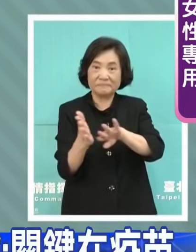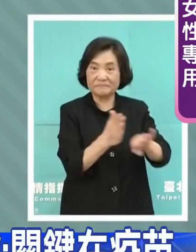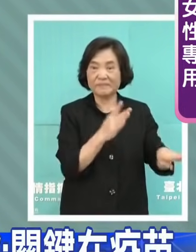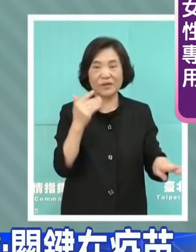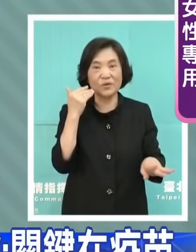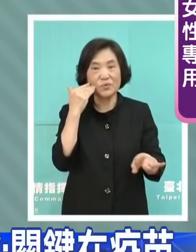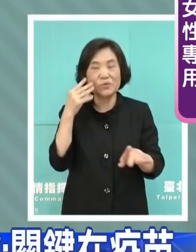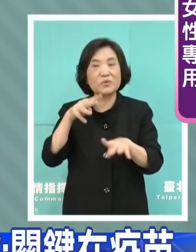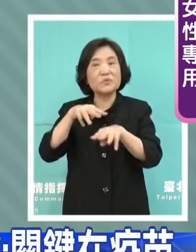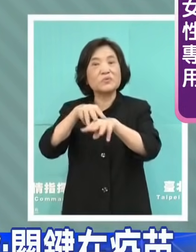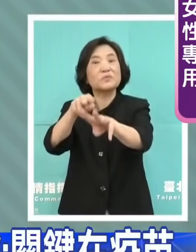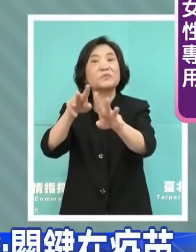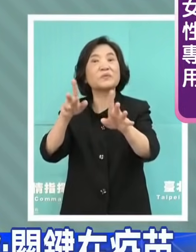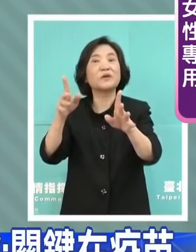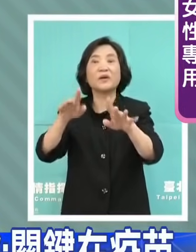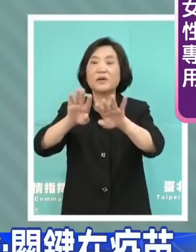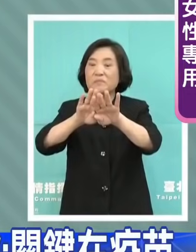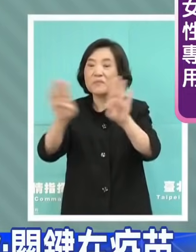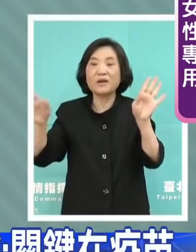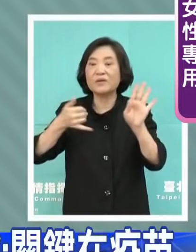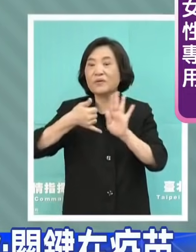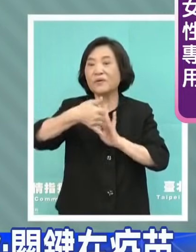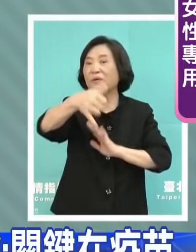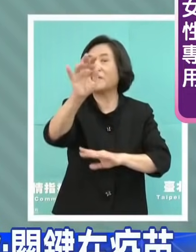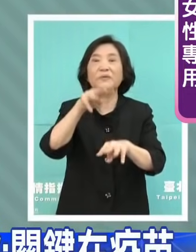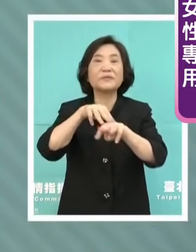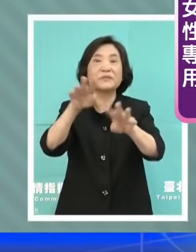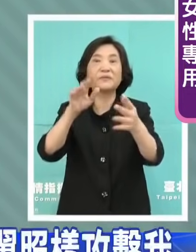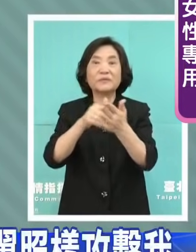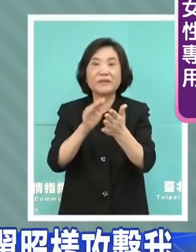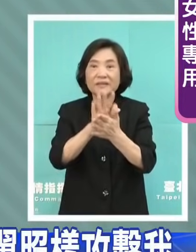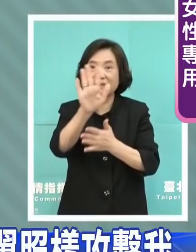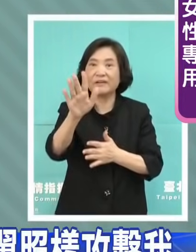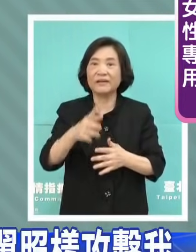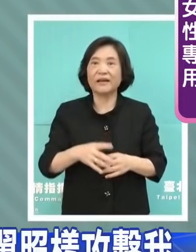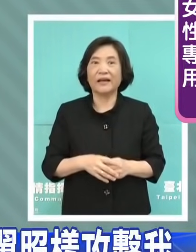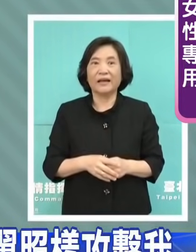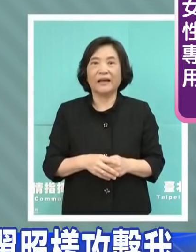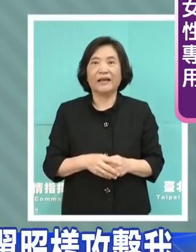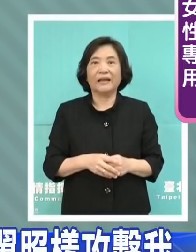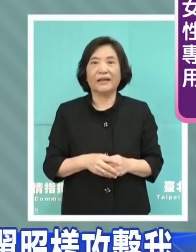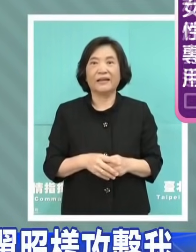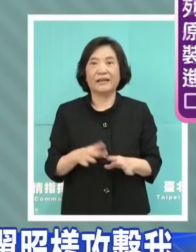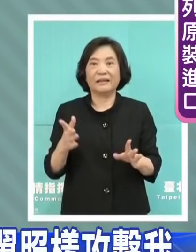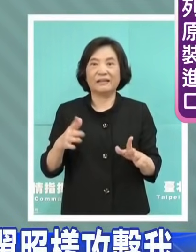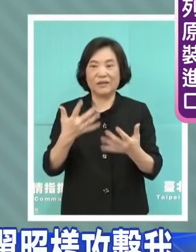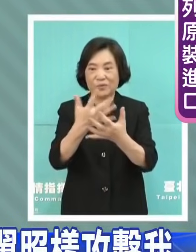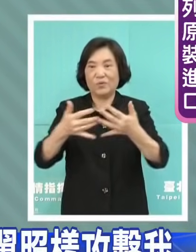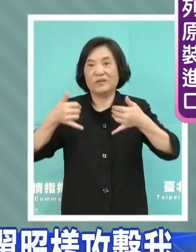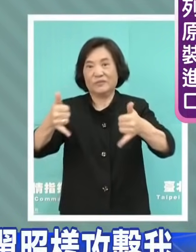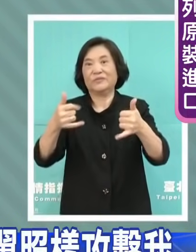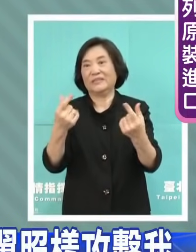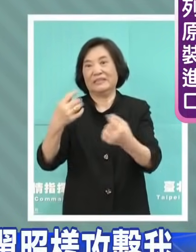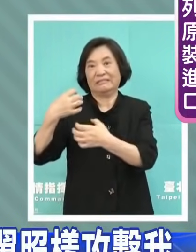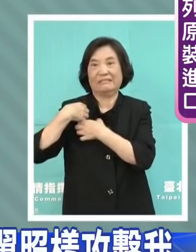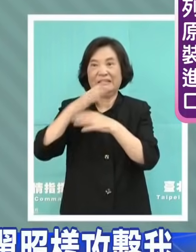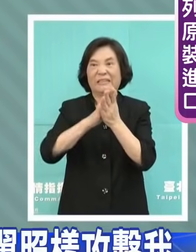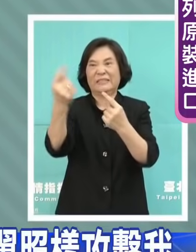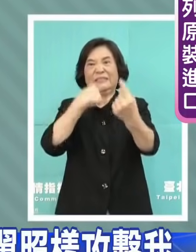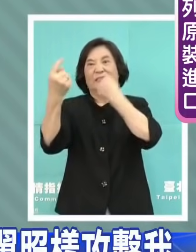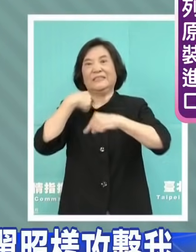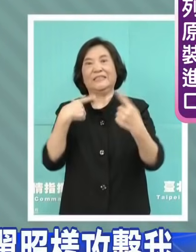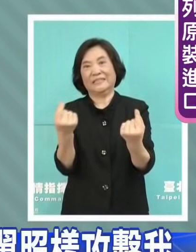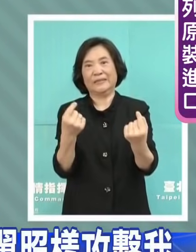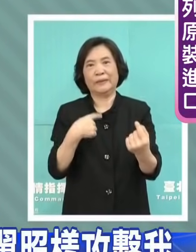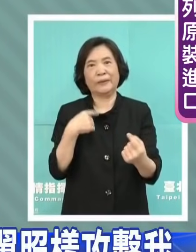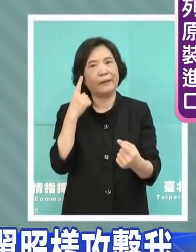们处理完专业以后，就出了房间以后，那网军撤离还不是照样修理我？说那也没